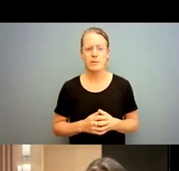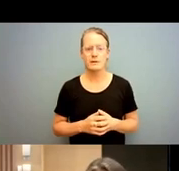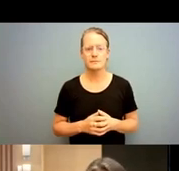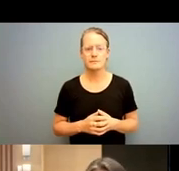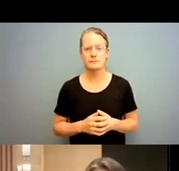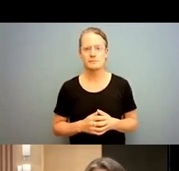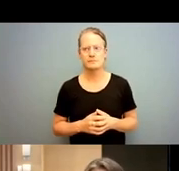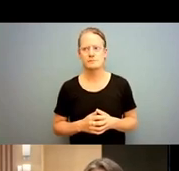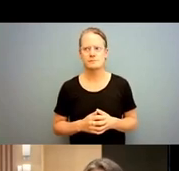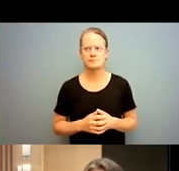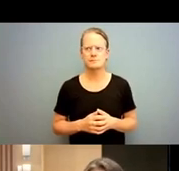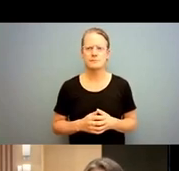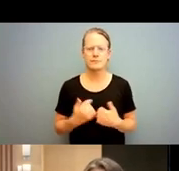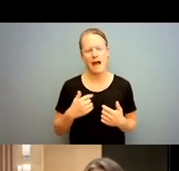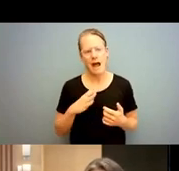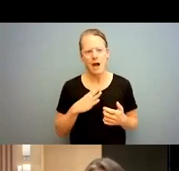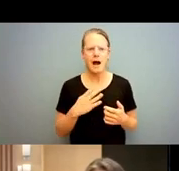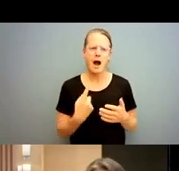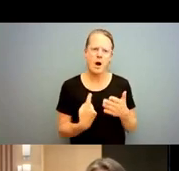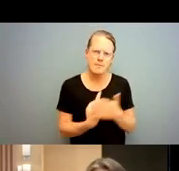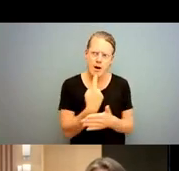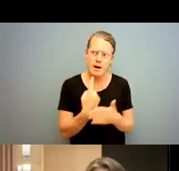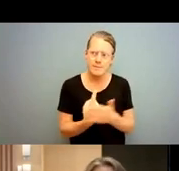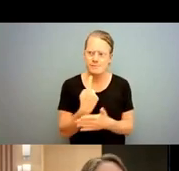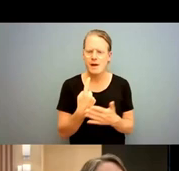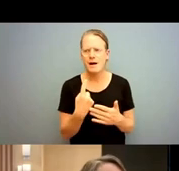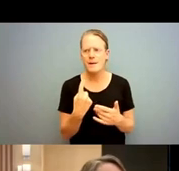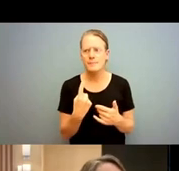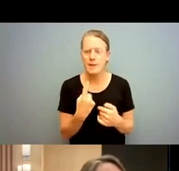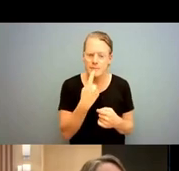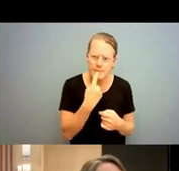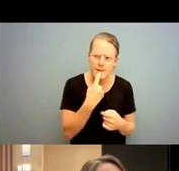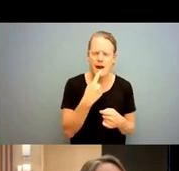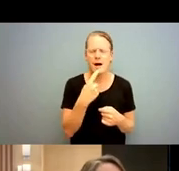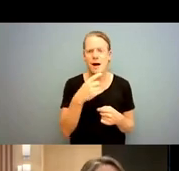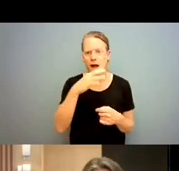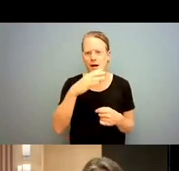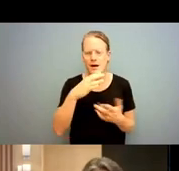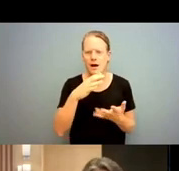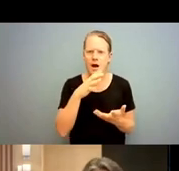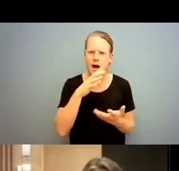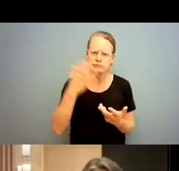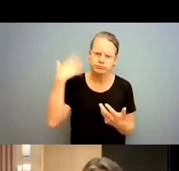luopmäni. Kallii täkkär herskohla fallojuvun porrasi siittain.